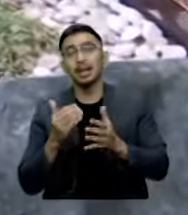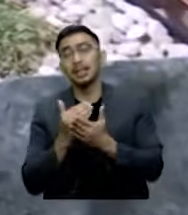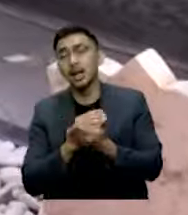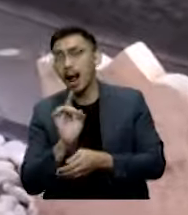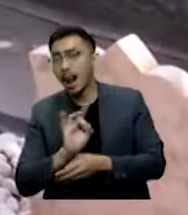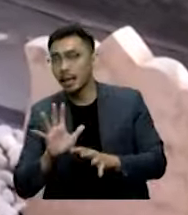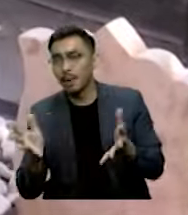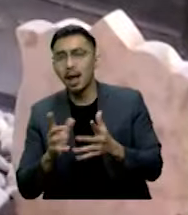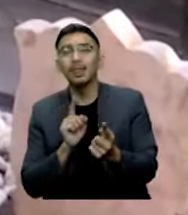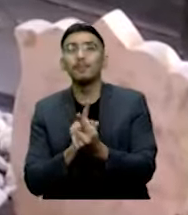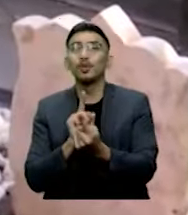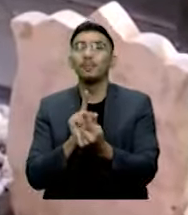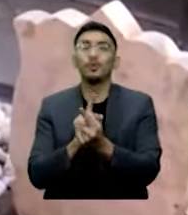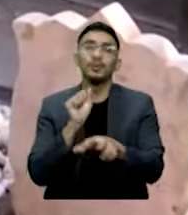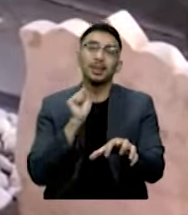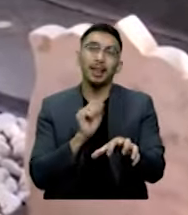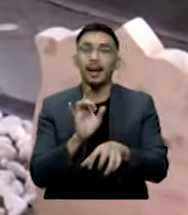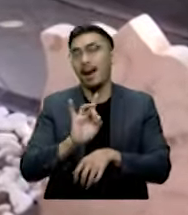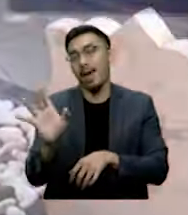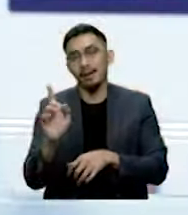Liputan iNews melaporkan.